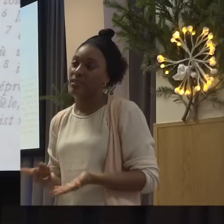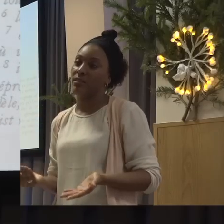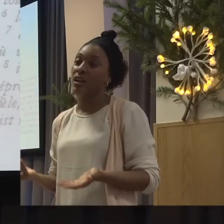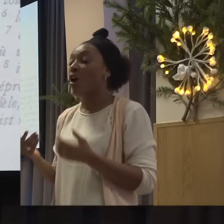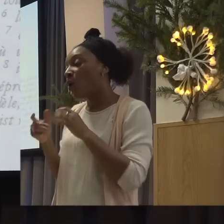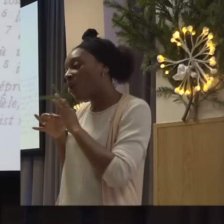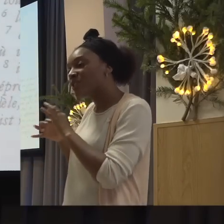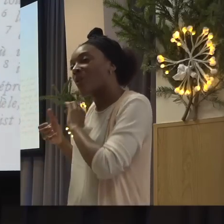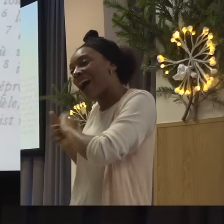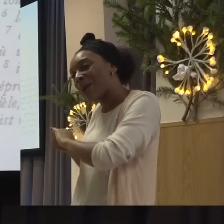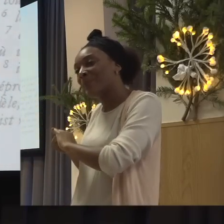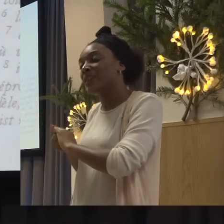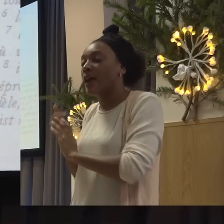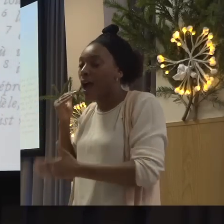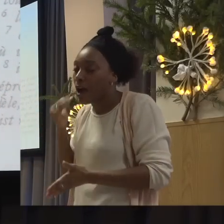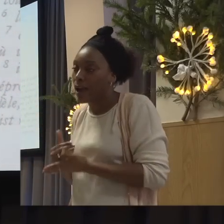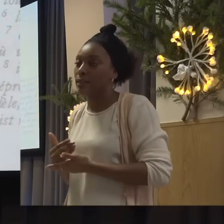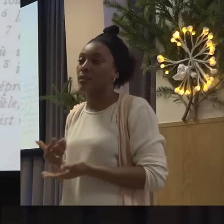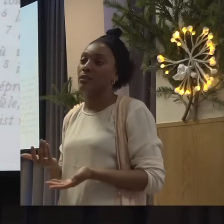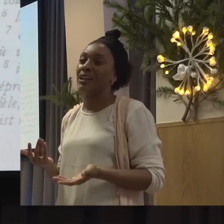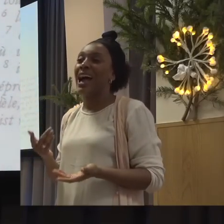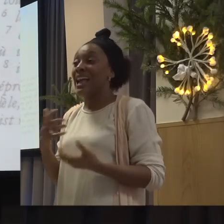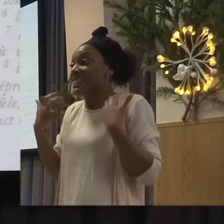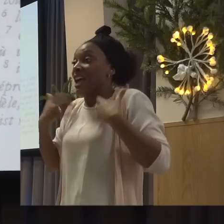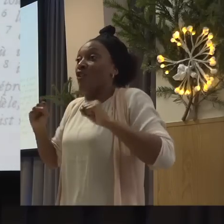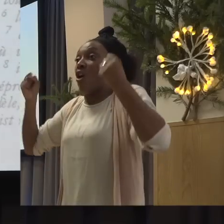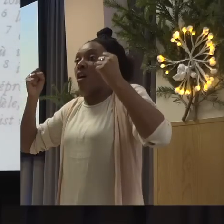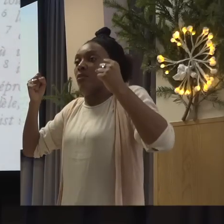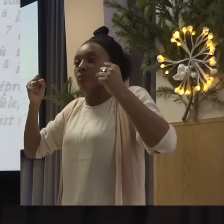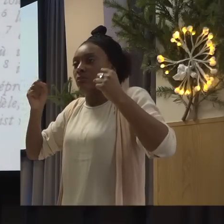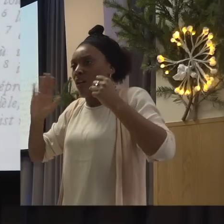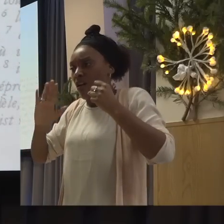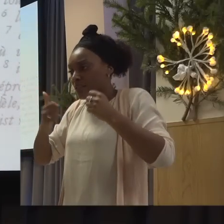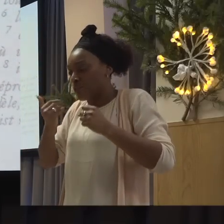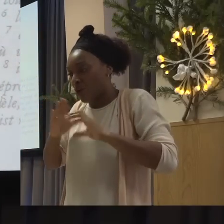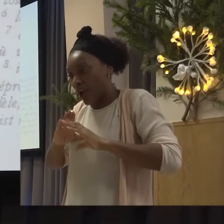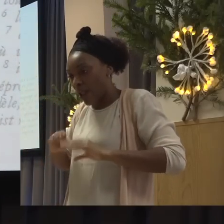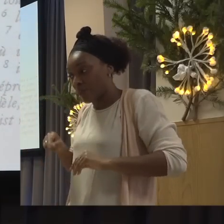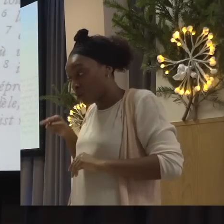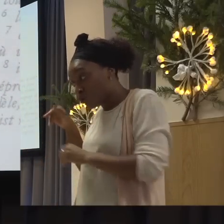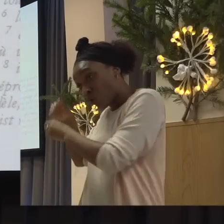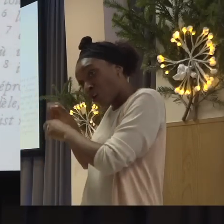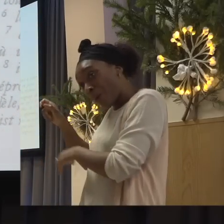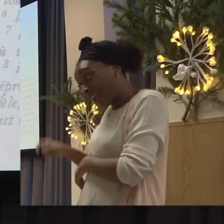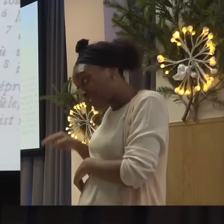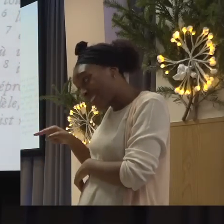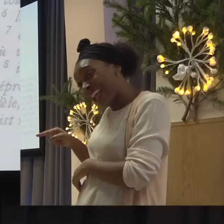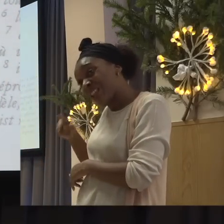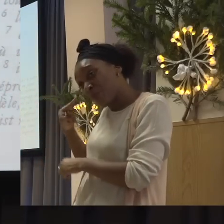quelqu'un. Qu'est-ce que tu peux dire de bon de cette personne? Y a-t-il que le mal qui est là aujourd'hui?